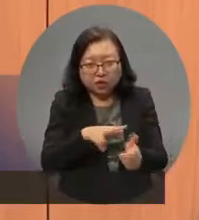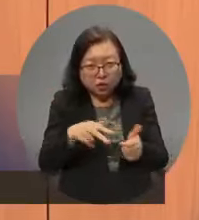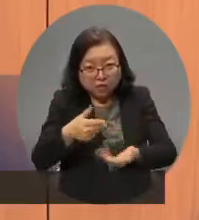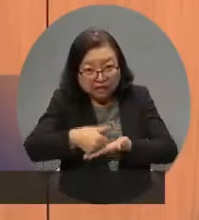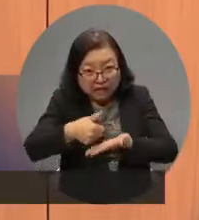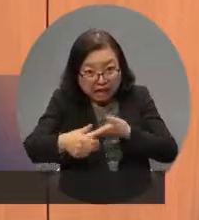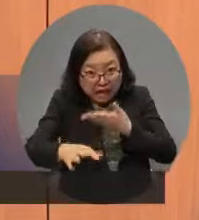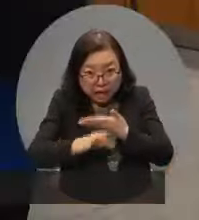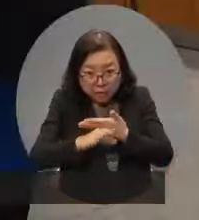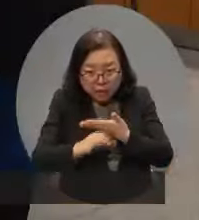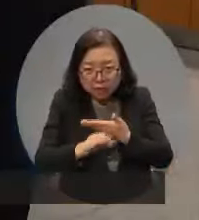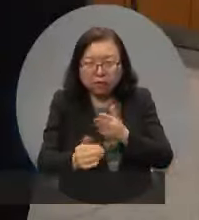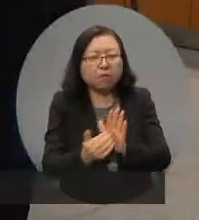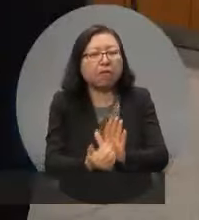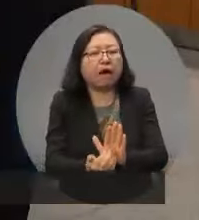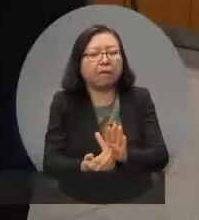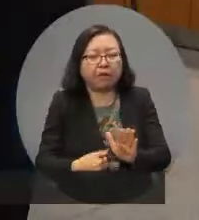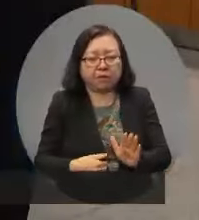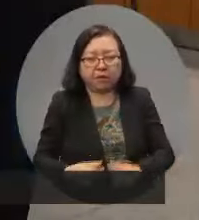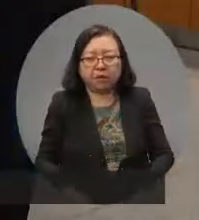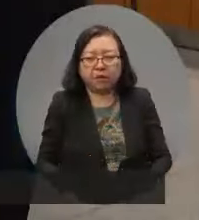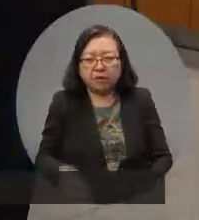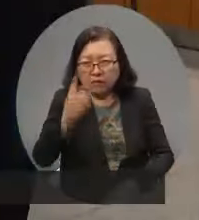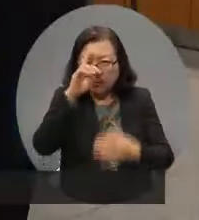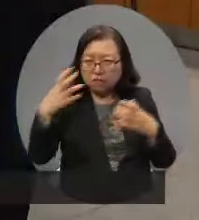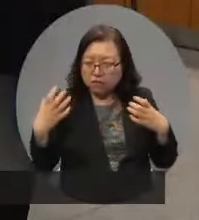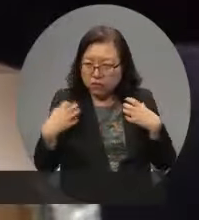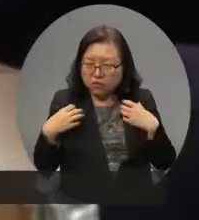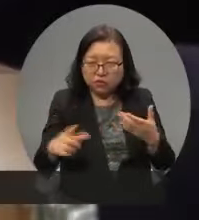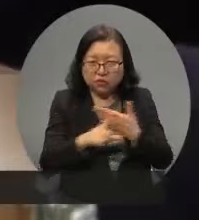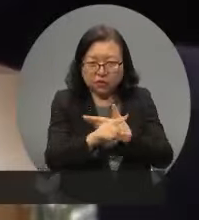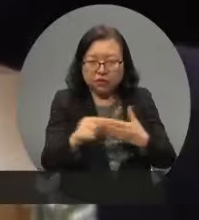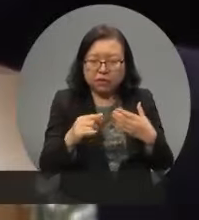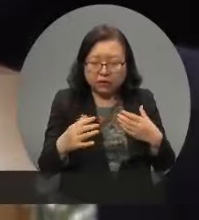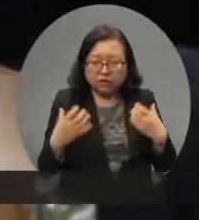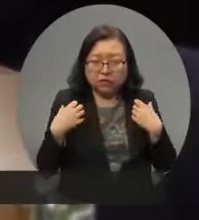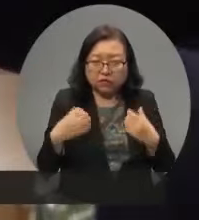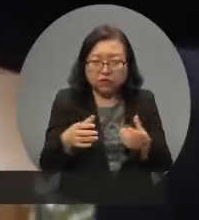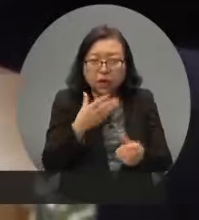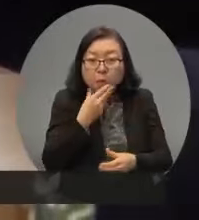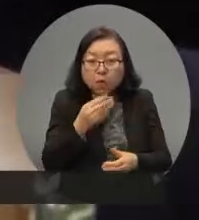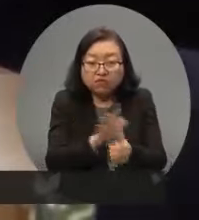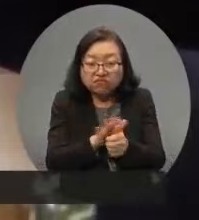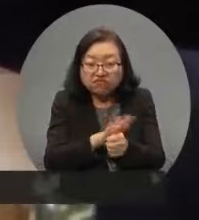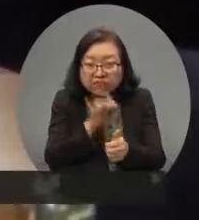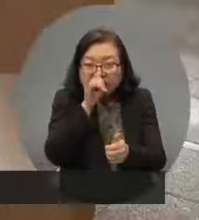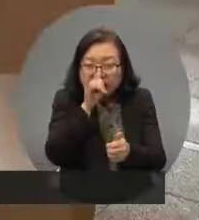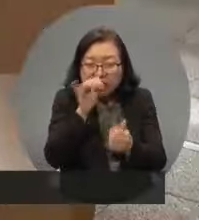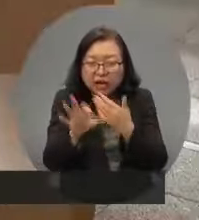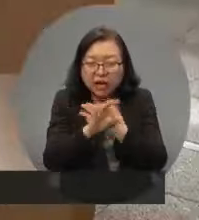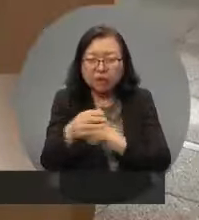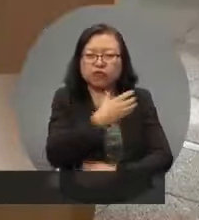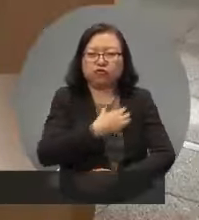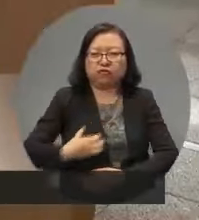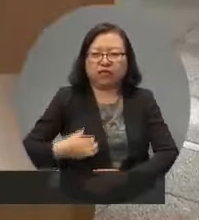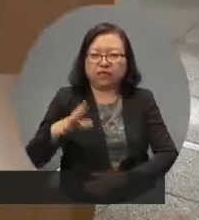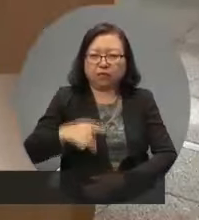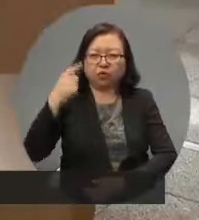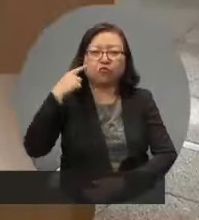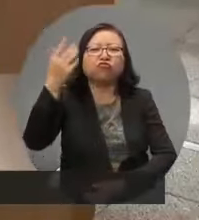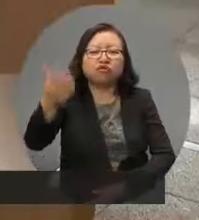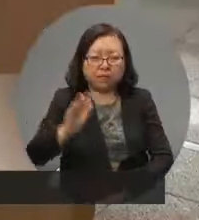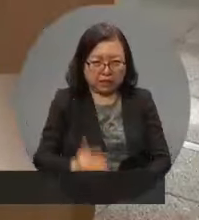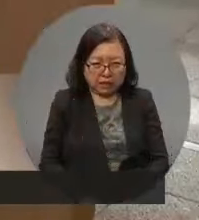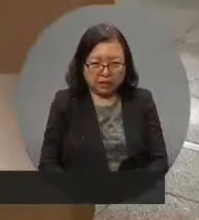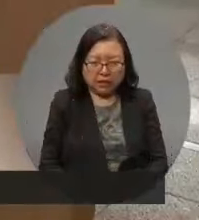응하시면 안됩니다 지자체에서 지원하는 각 복지정책은 음면동 행정복지센터에 문의하는게 제일